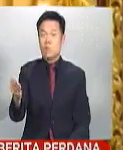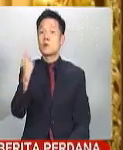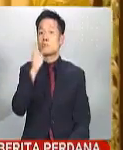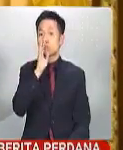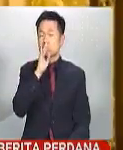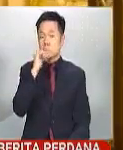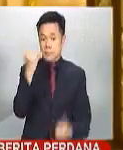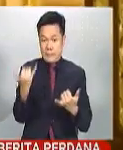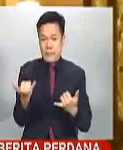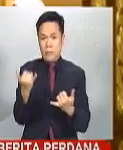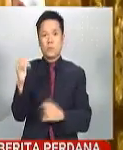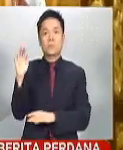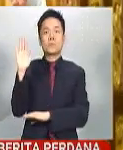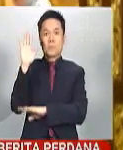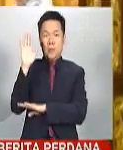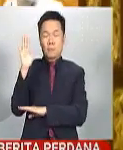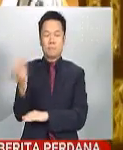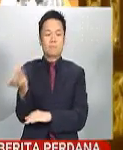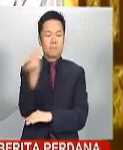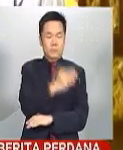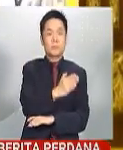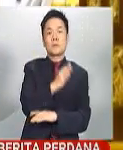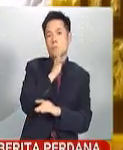bersumpah. Dengan sesungguhnya bersumpah.